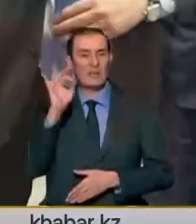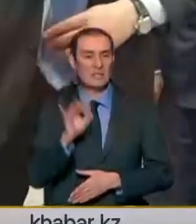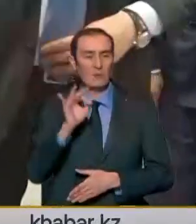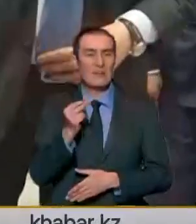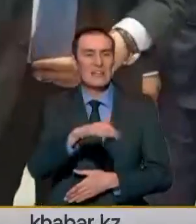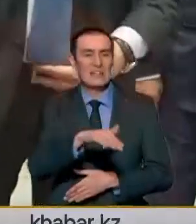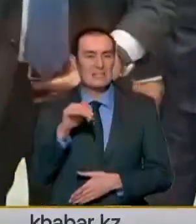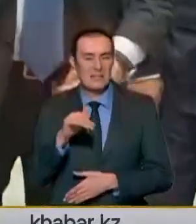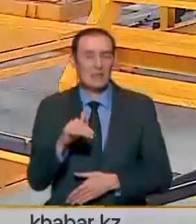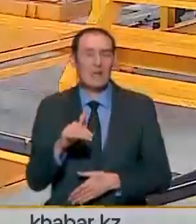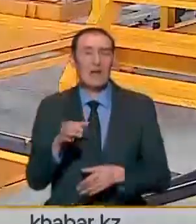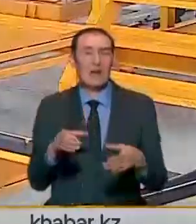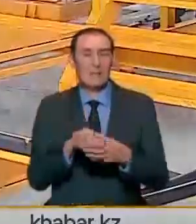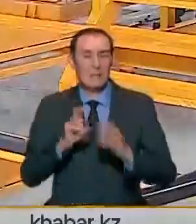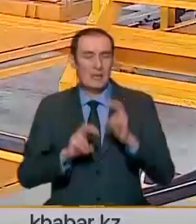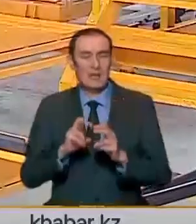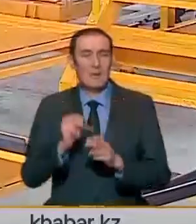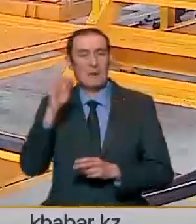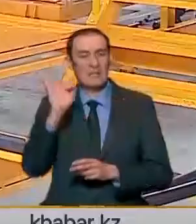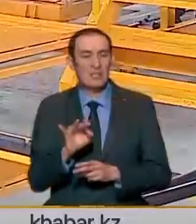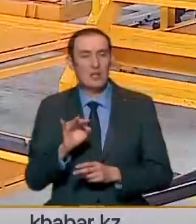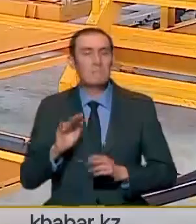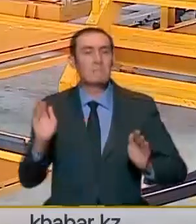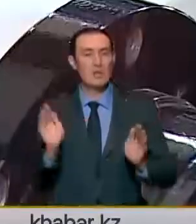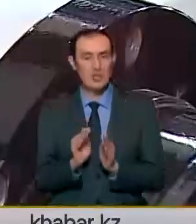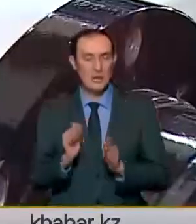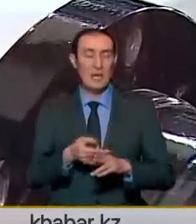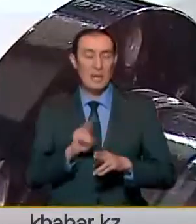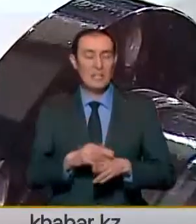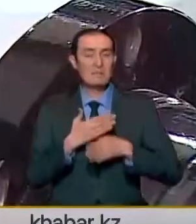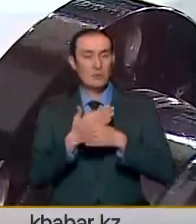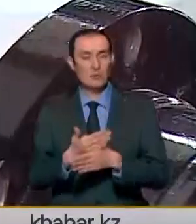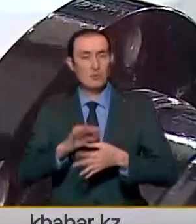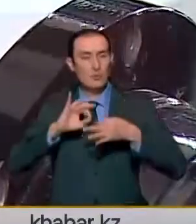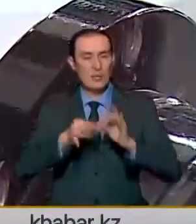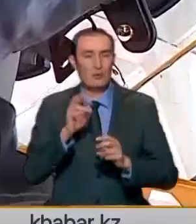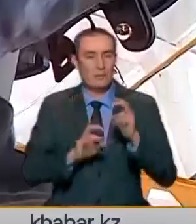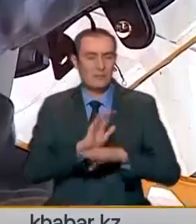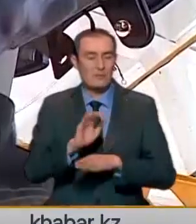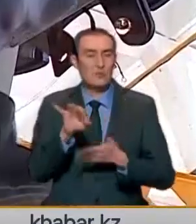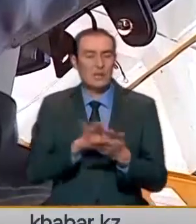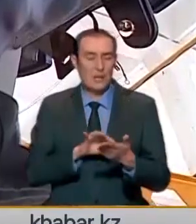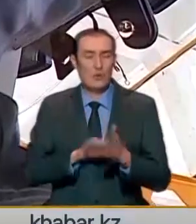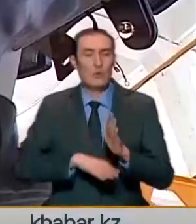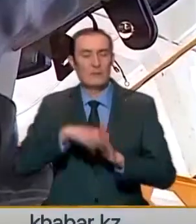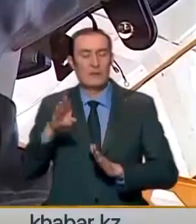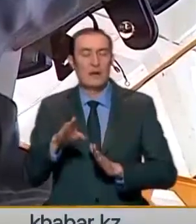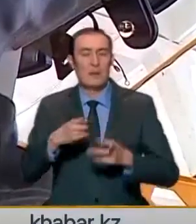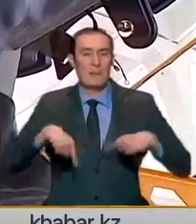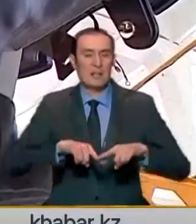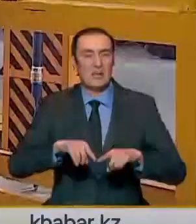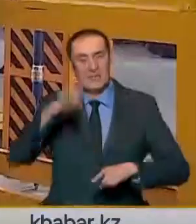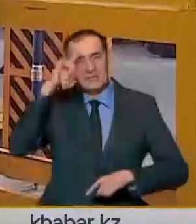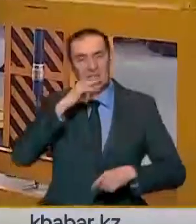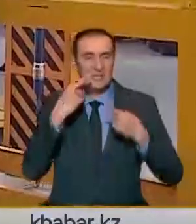лизинга, при котором для местных производителей процент значительно ниже. Данная мера способствует углублению локализации и ускорению модернизации парка отечественной